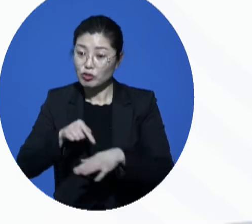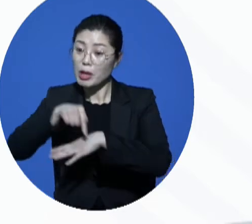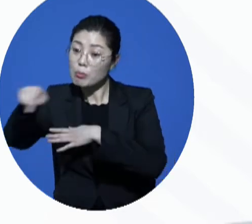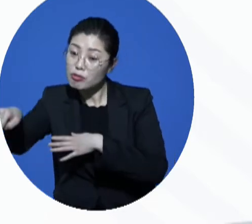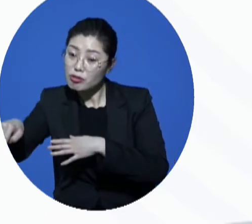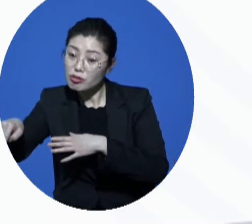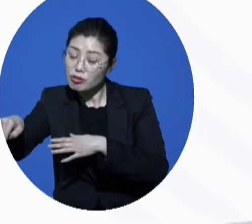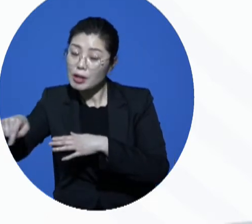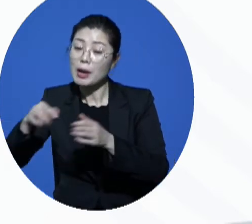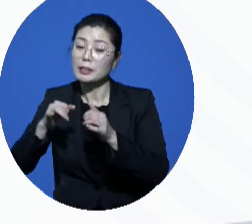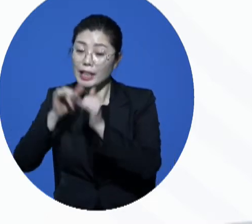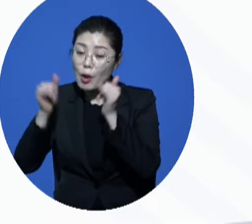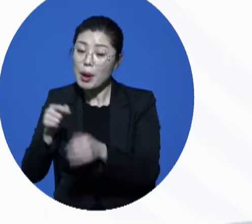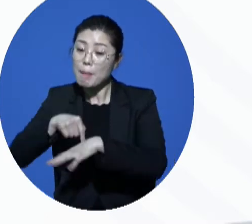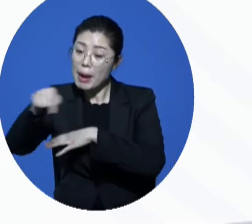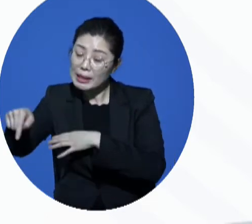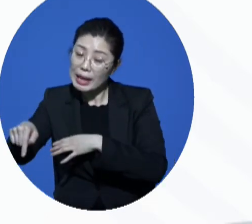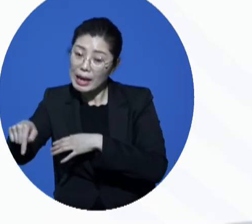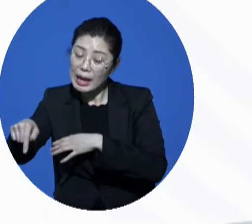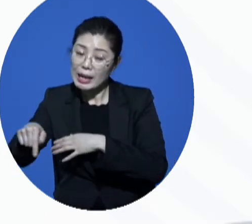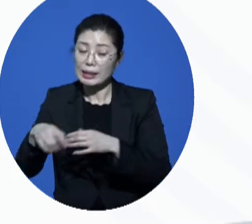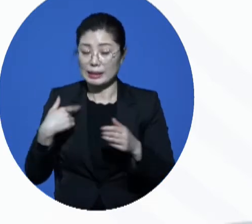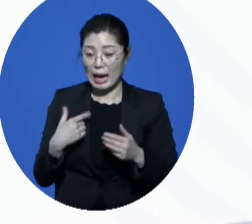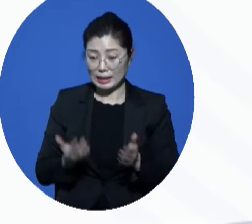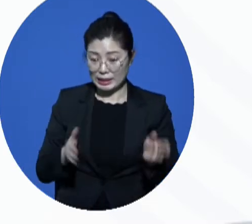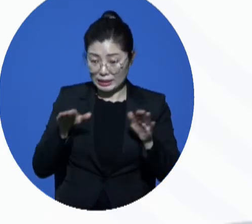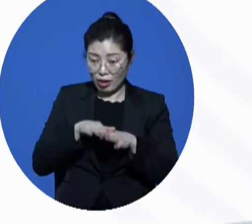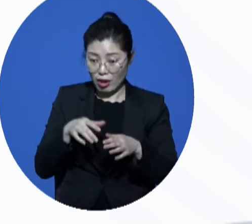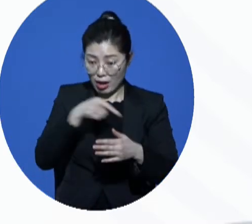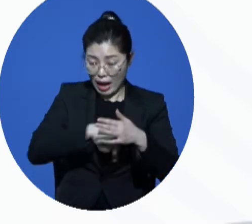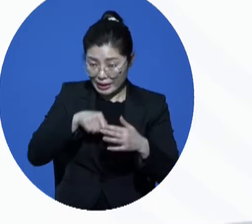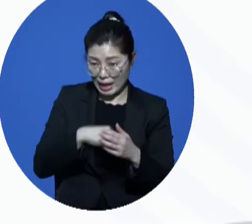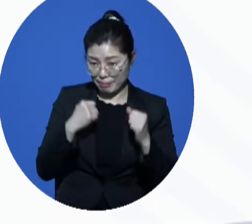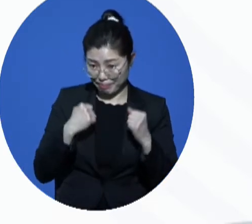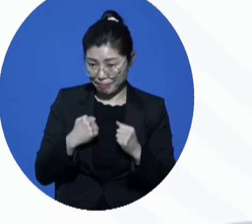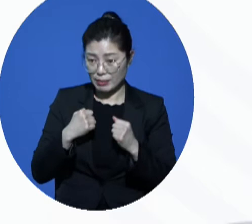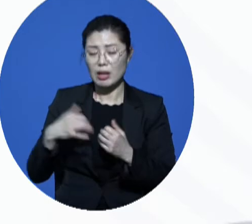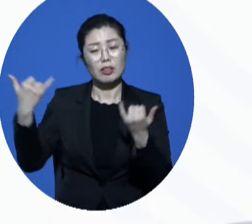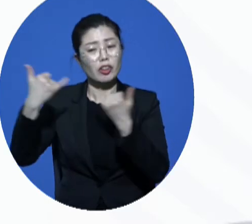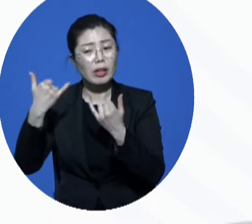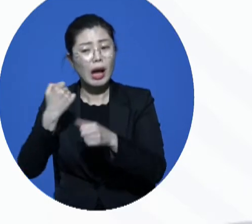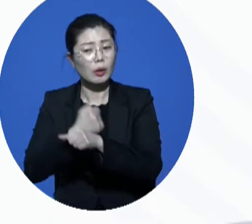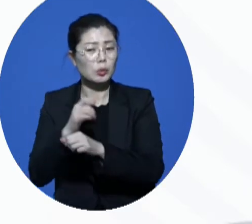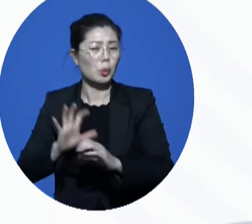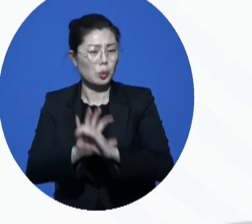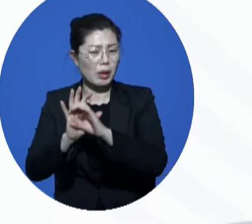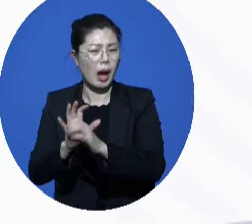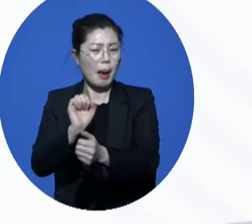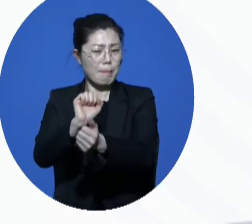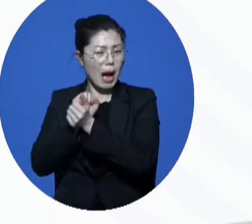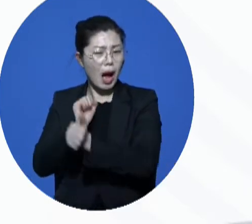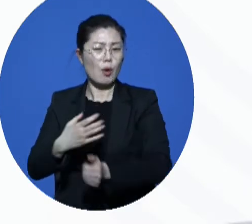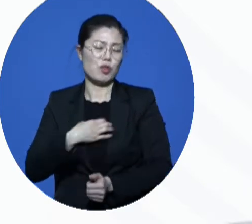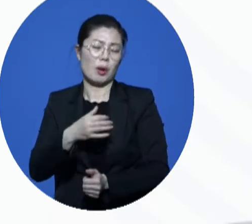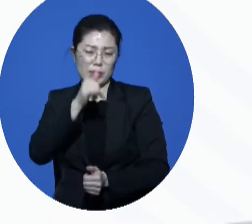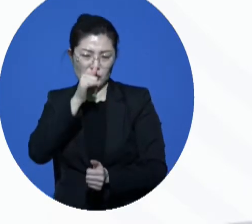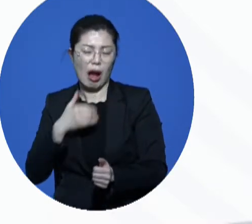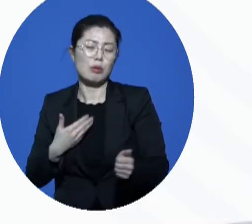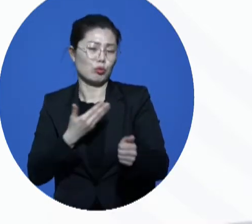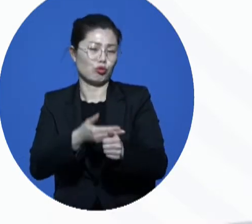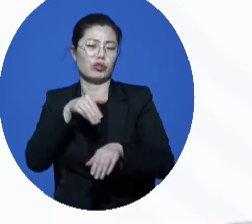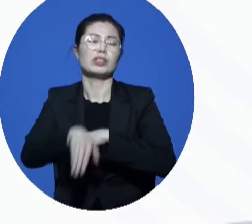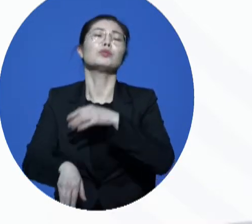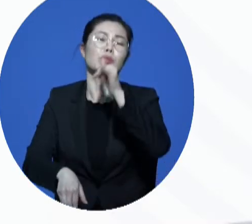하고 전화기를 압수하거나 이런 인권 침해 상황까지 계속 벌어지게 되는 것이죠. 네, 이렇게 코로나19를